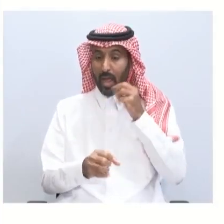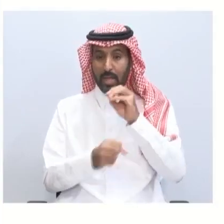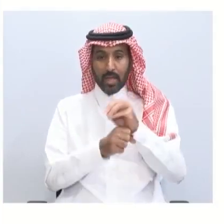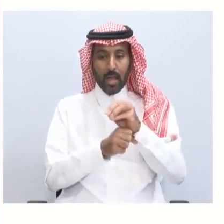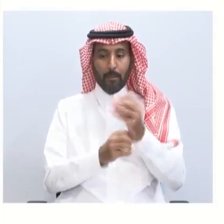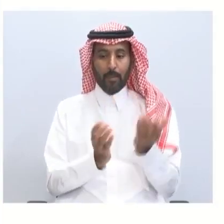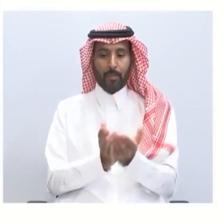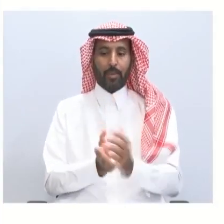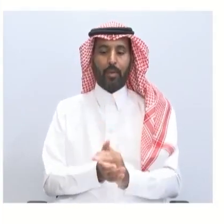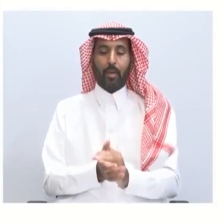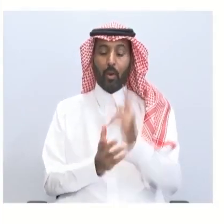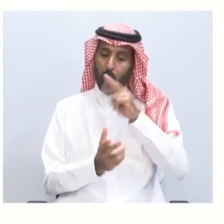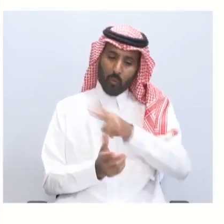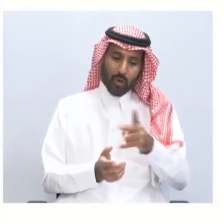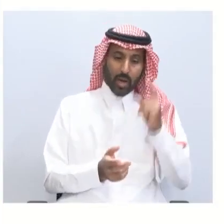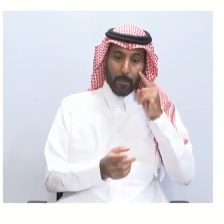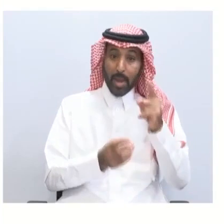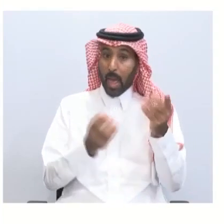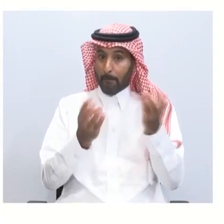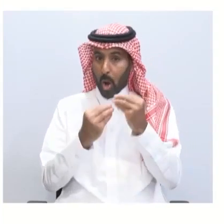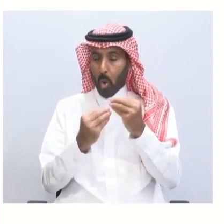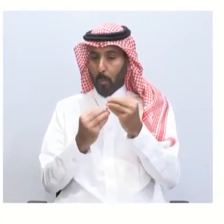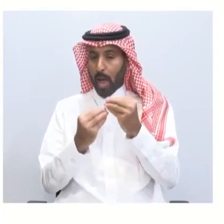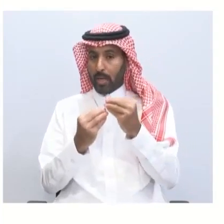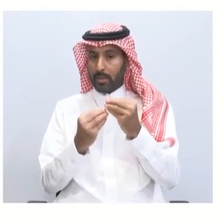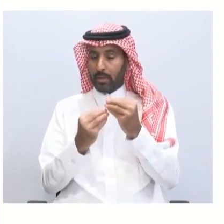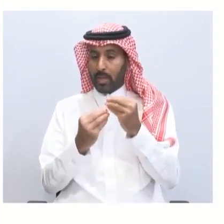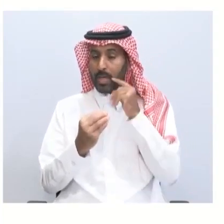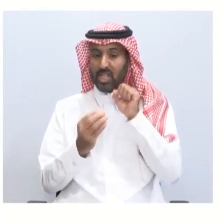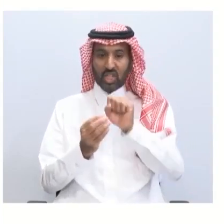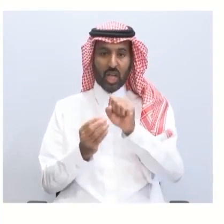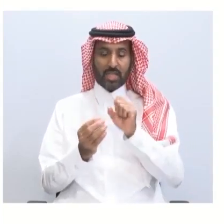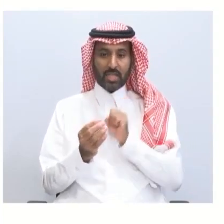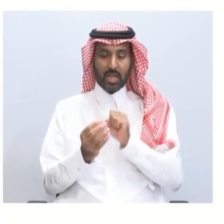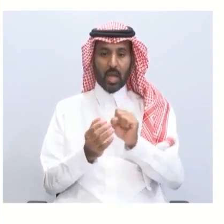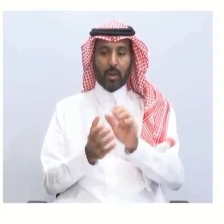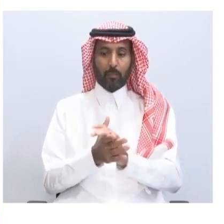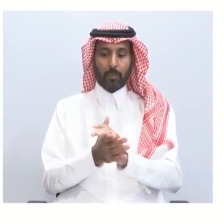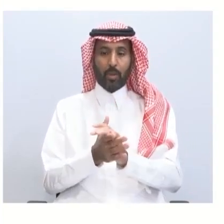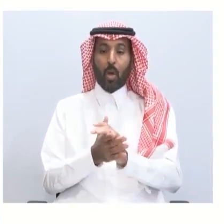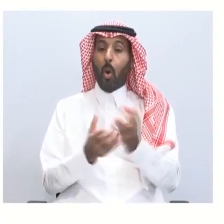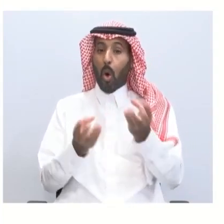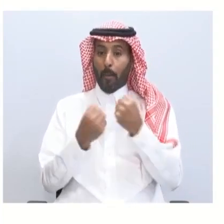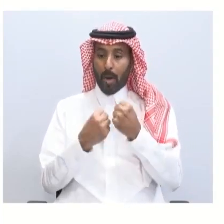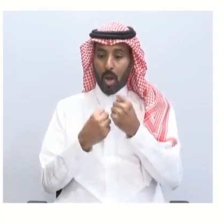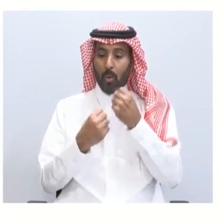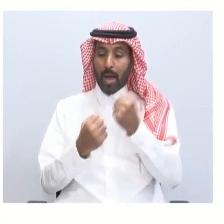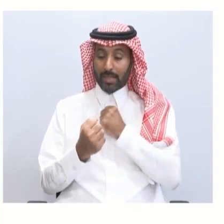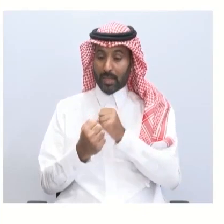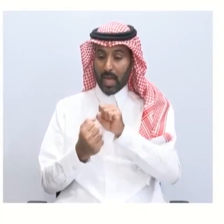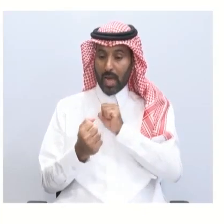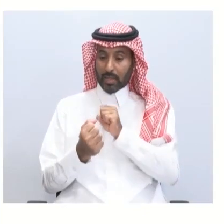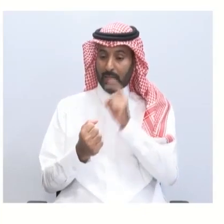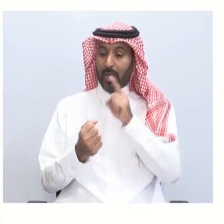التعلم افرق بين معلوماتي الشخصيه ومعلوماتي الخاصه